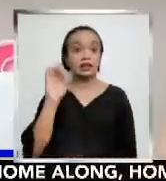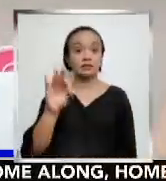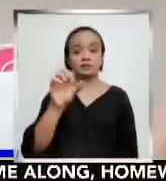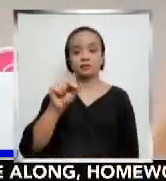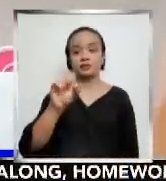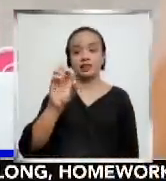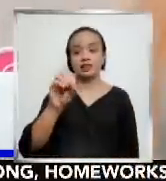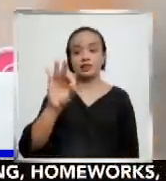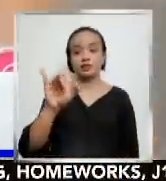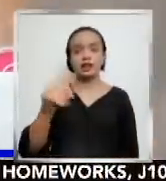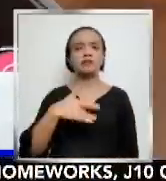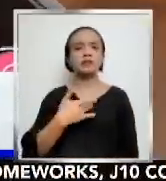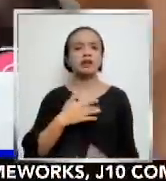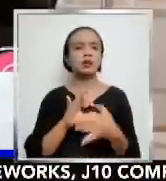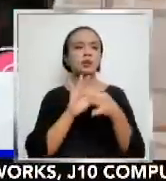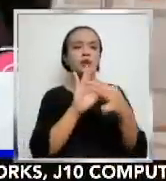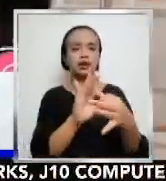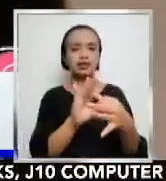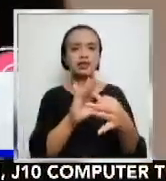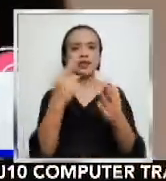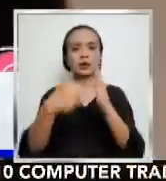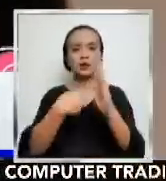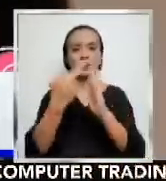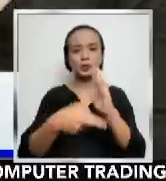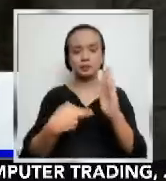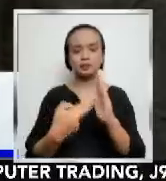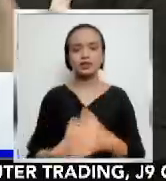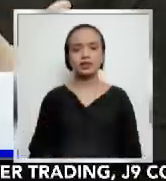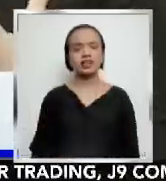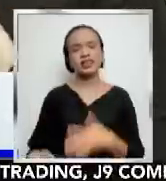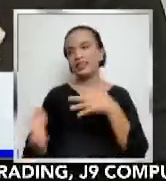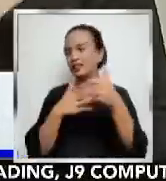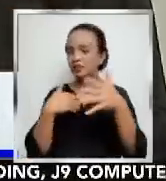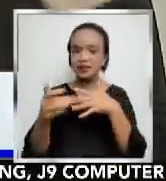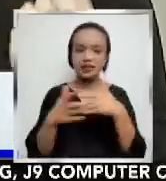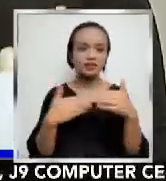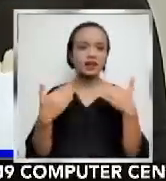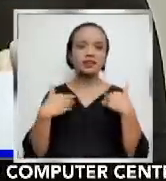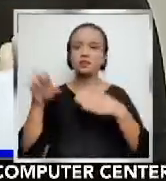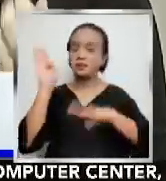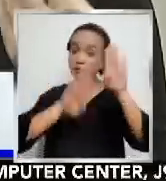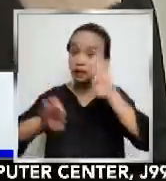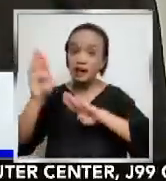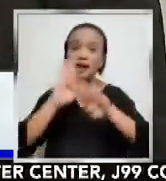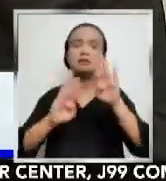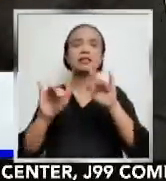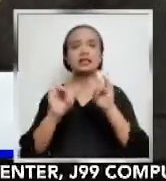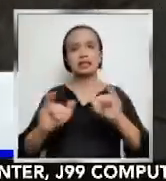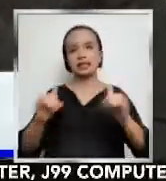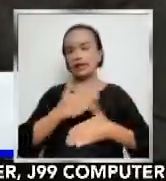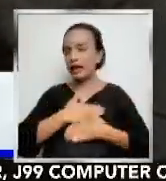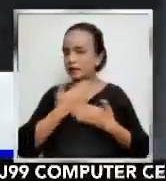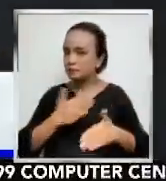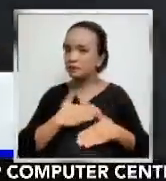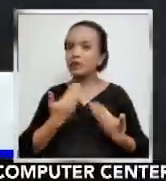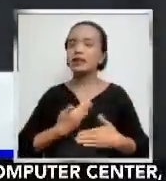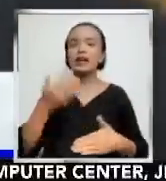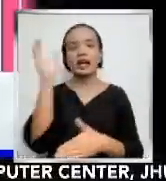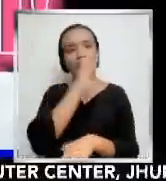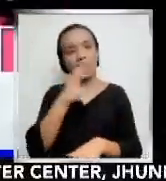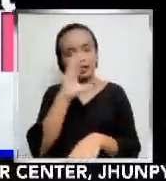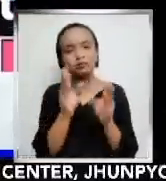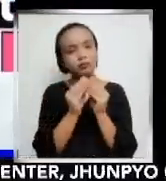kanyang character na si Florence. If kahit may mga problema ang dumadating, masaya pa rin, nahahanap ng solusyon.